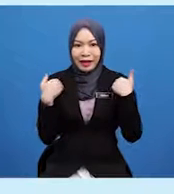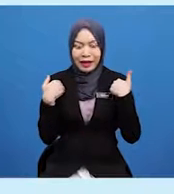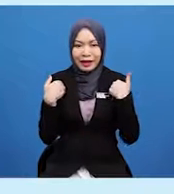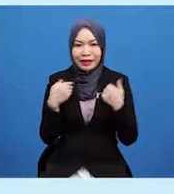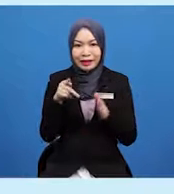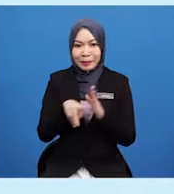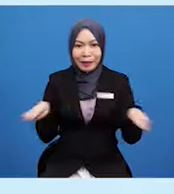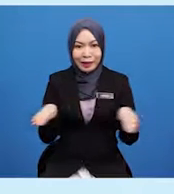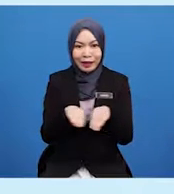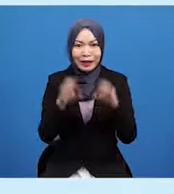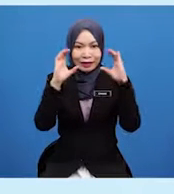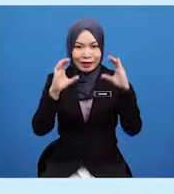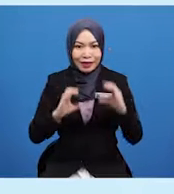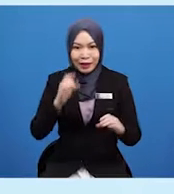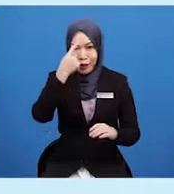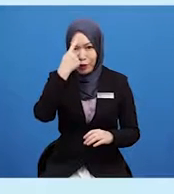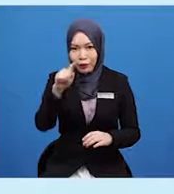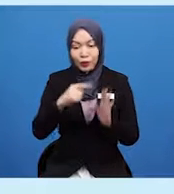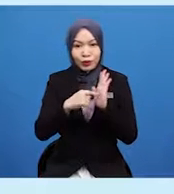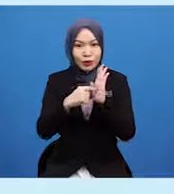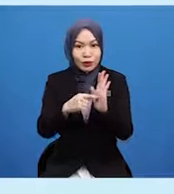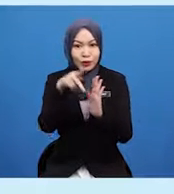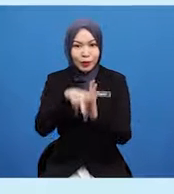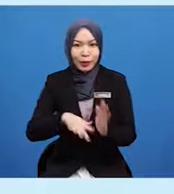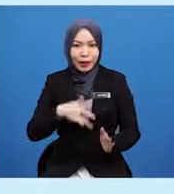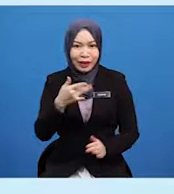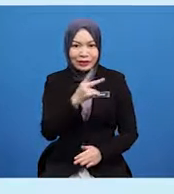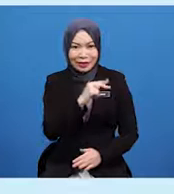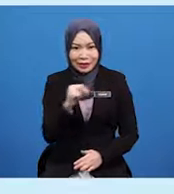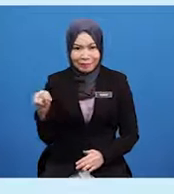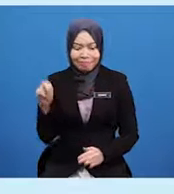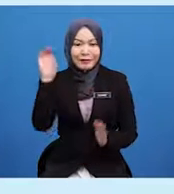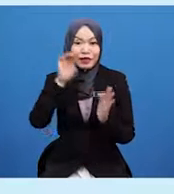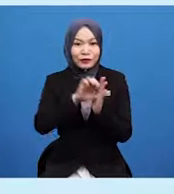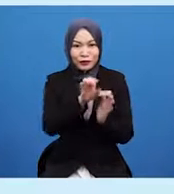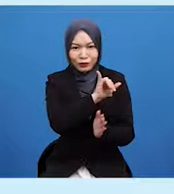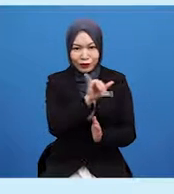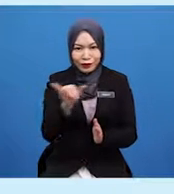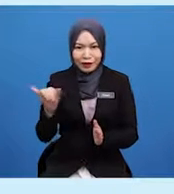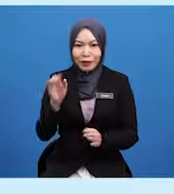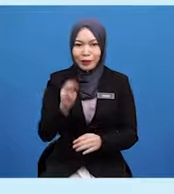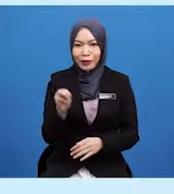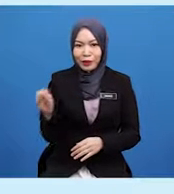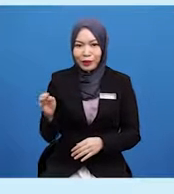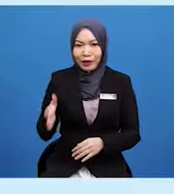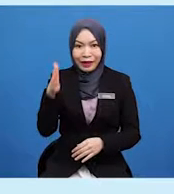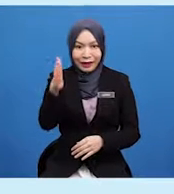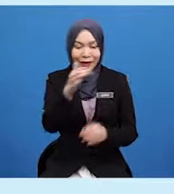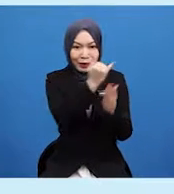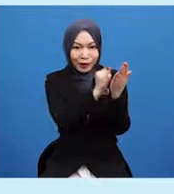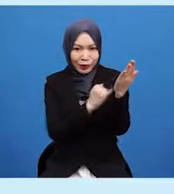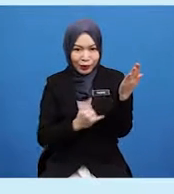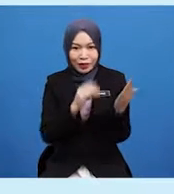Anda boleh menyatakan perasaan dan berkongsi pengalaman contohnya murid-murid akan melukis